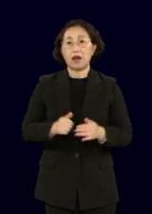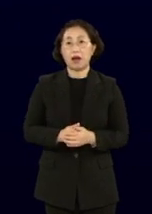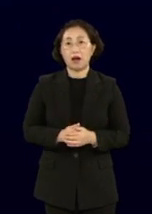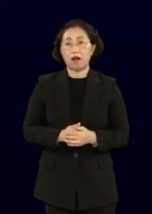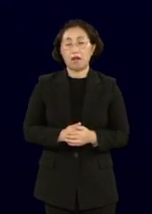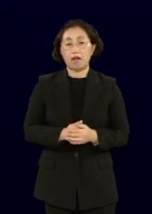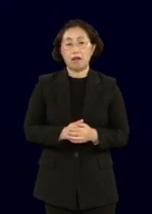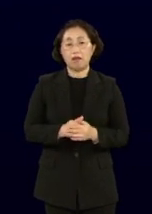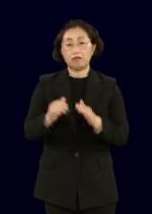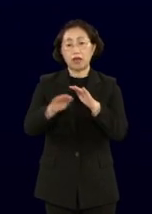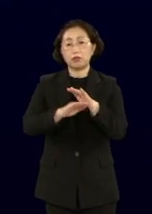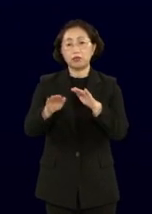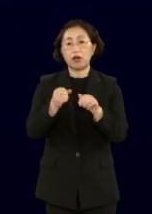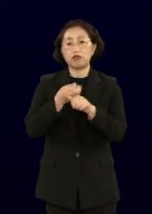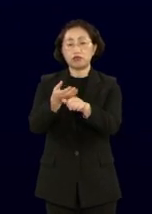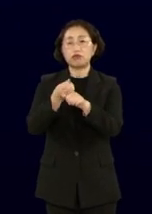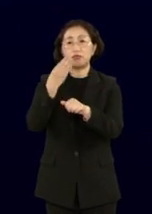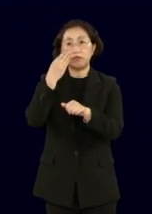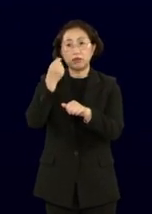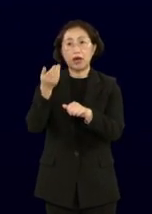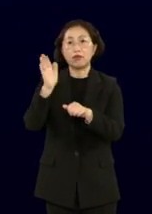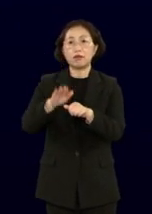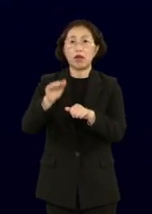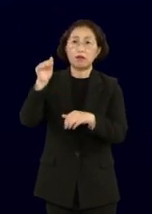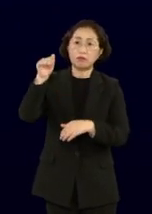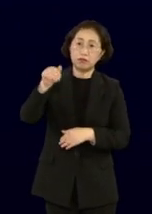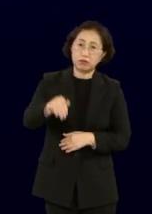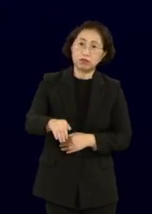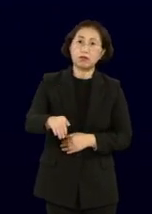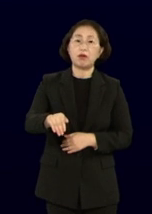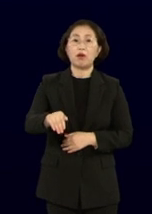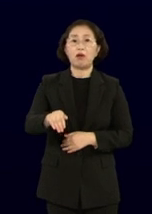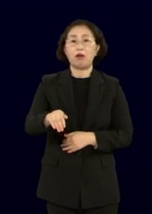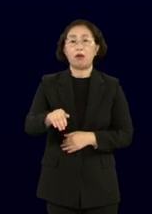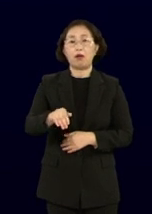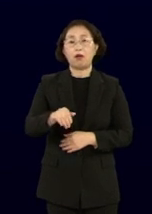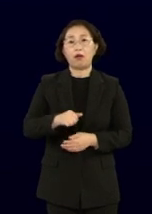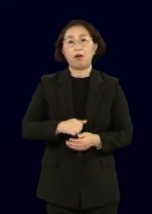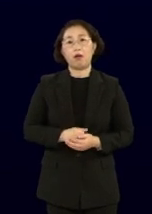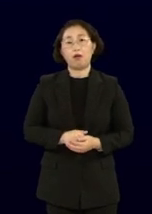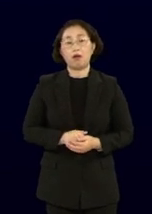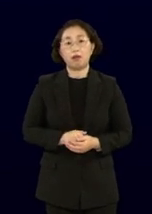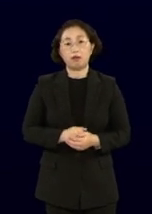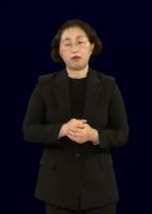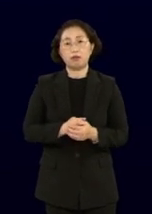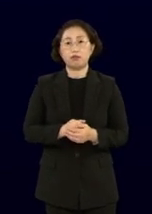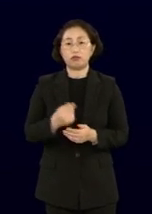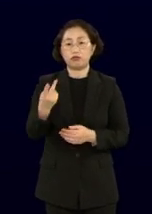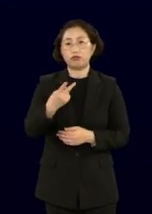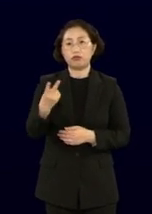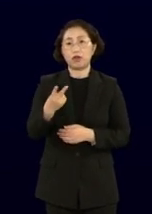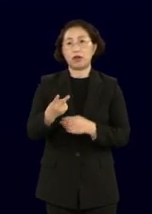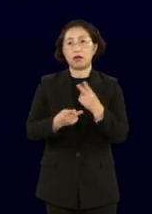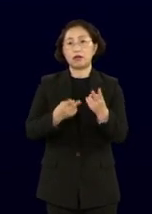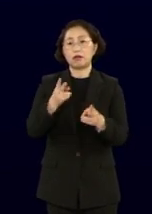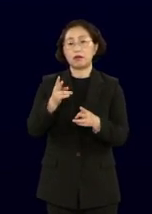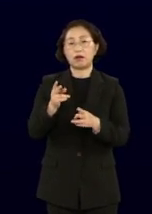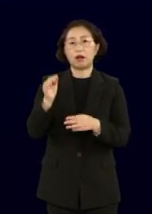계속 괜찮았던 자동차가 또 안 좋아지려고 그러고 있어 수출에서 차지하고 있는 비중도 제법 커서 그 두 개 산업이 안